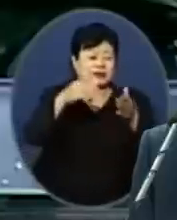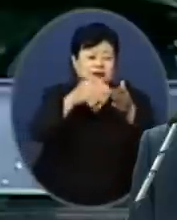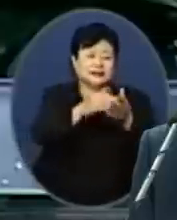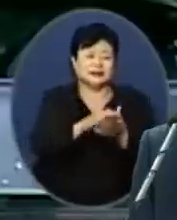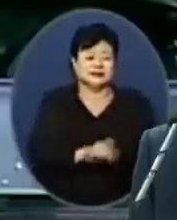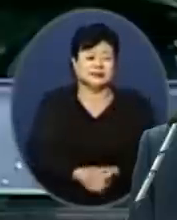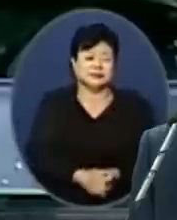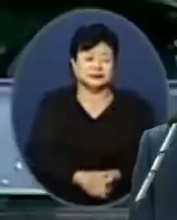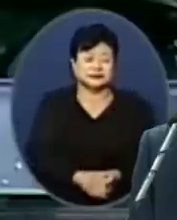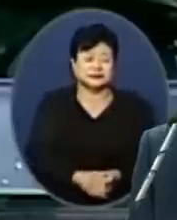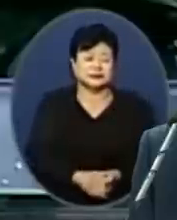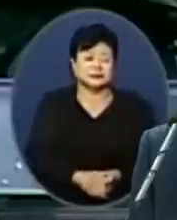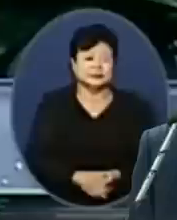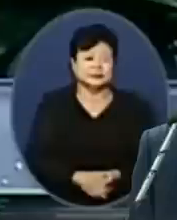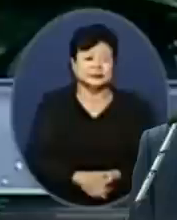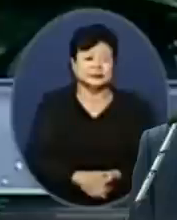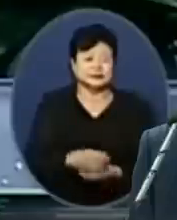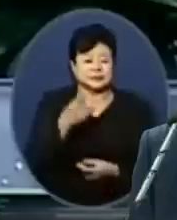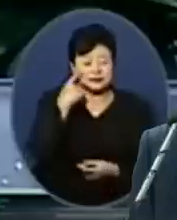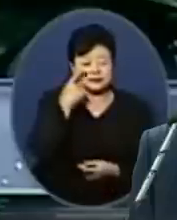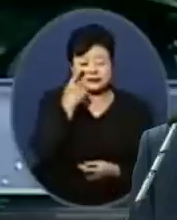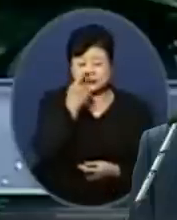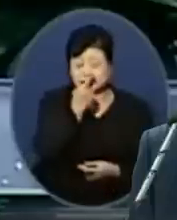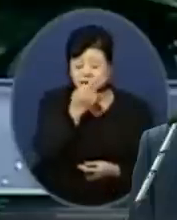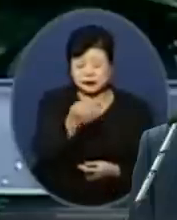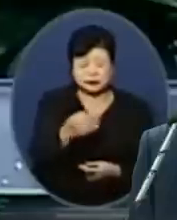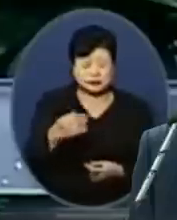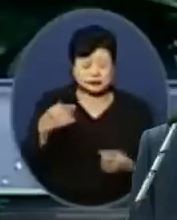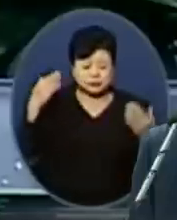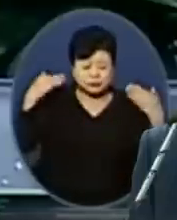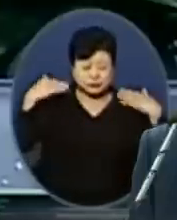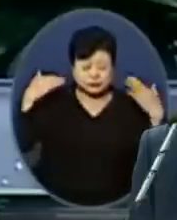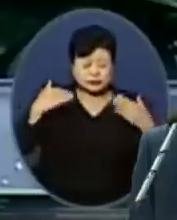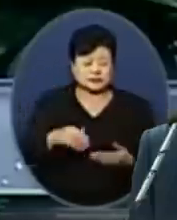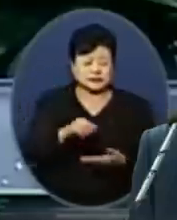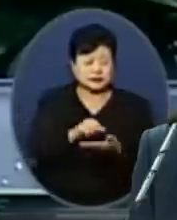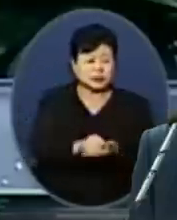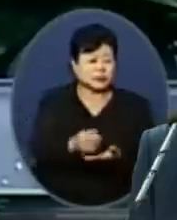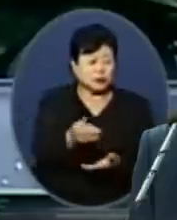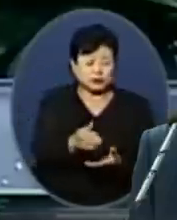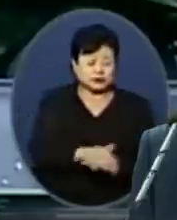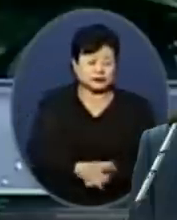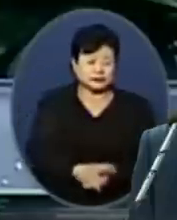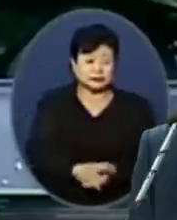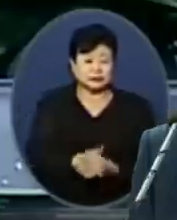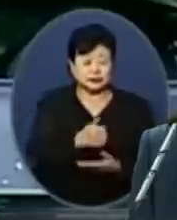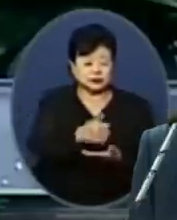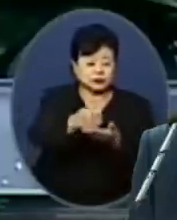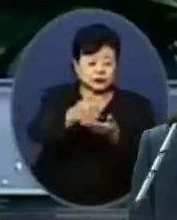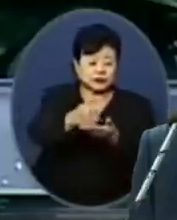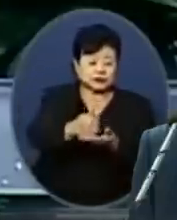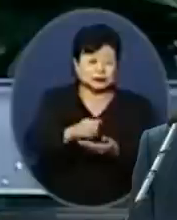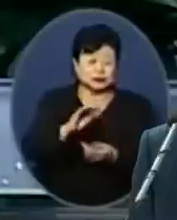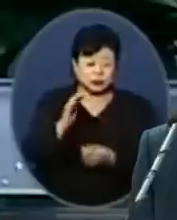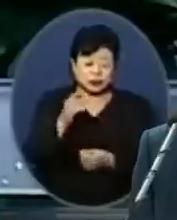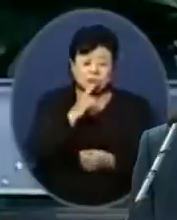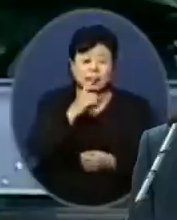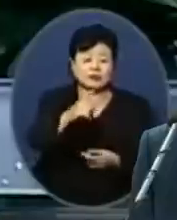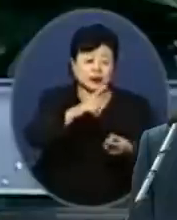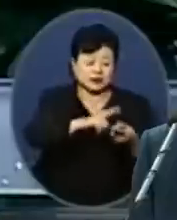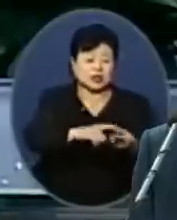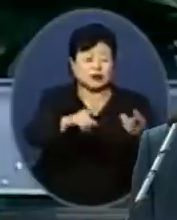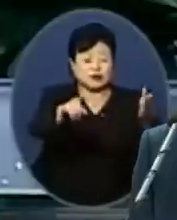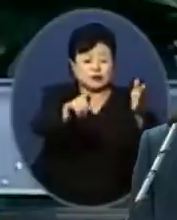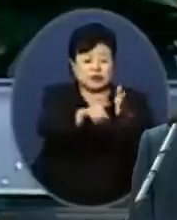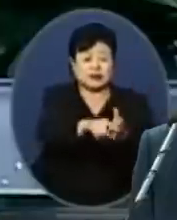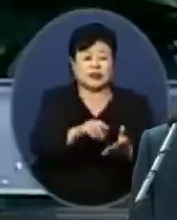것입니다. 눈에는 안 보이고 귀에는 안 들리고 손에는 잡히는 게 없지만은 주님이 그렇게 되었다고 하면 그렇게 된 것을